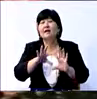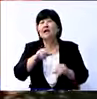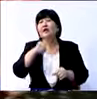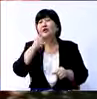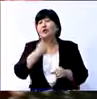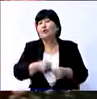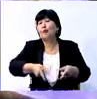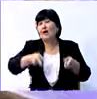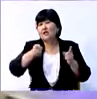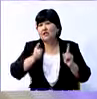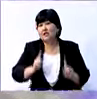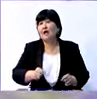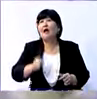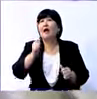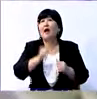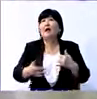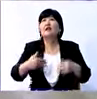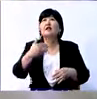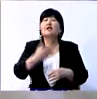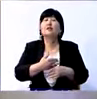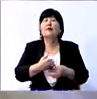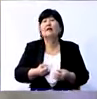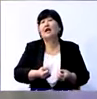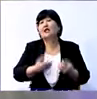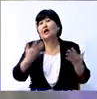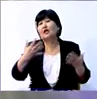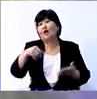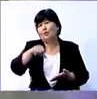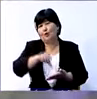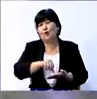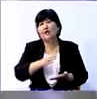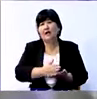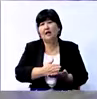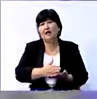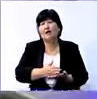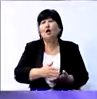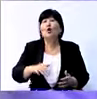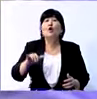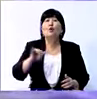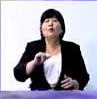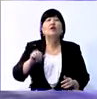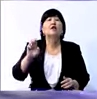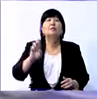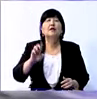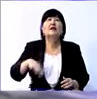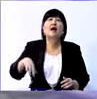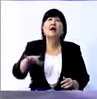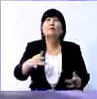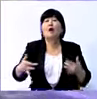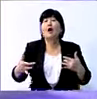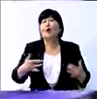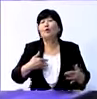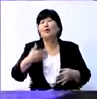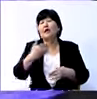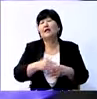бастысы шынайылығы әр спектакльде жарқырап көрінді. Үмігілсін Бегімова аймақтың өнер